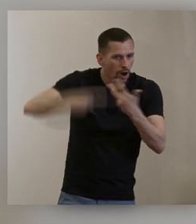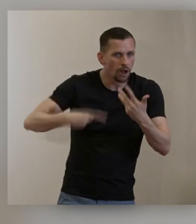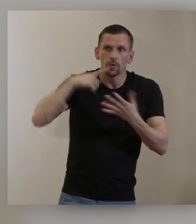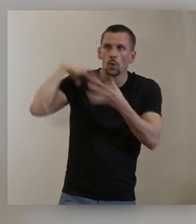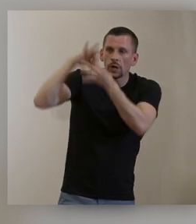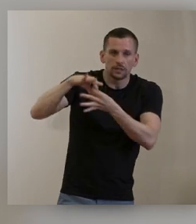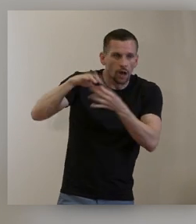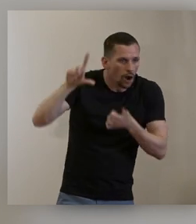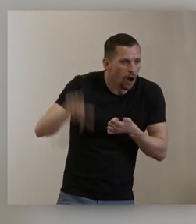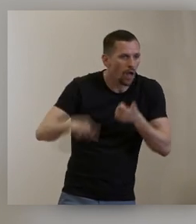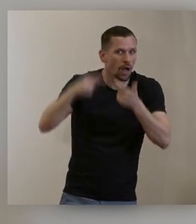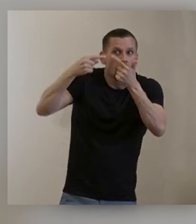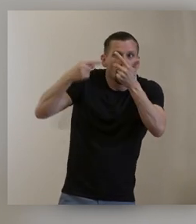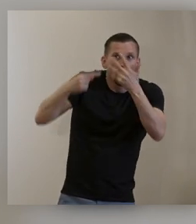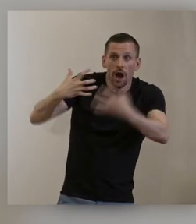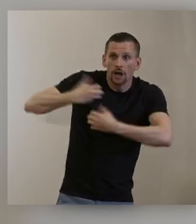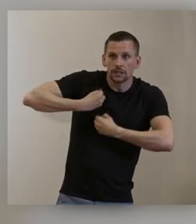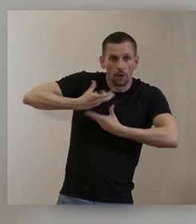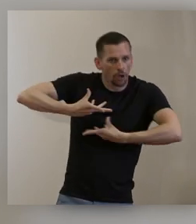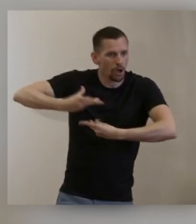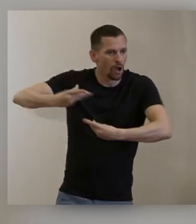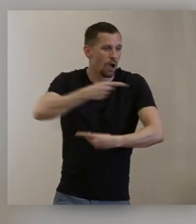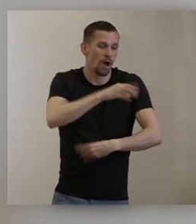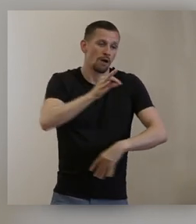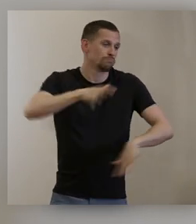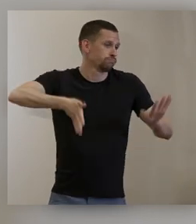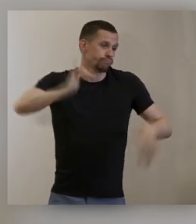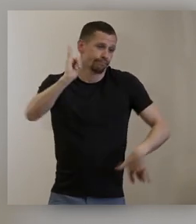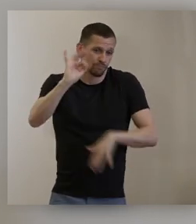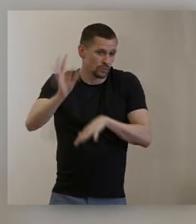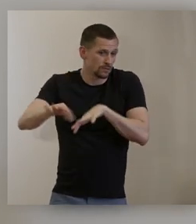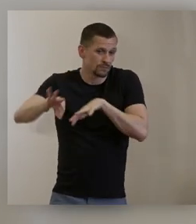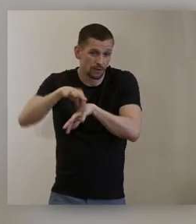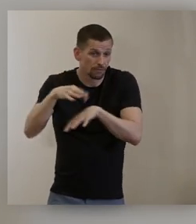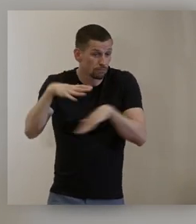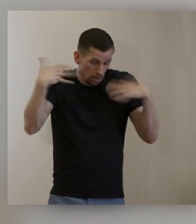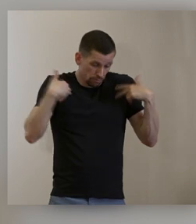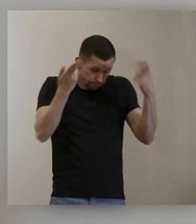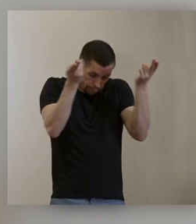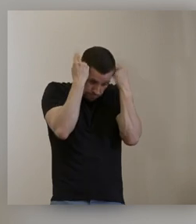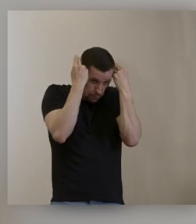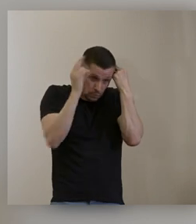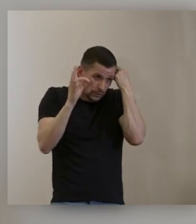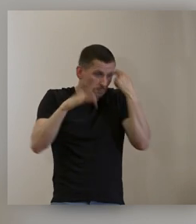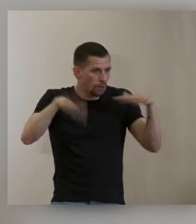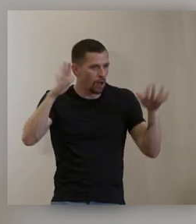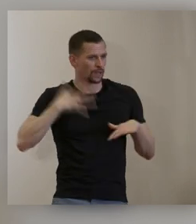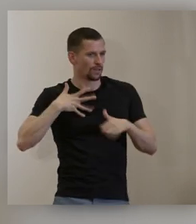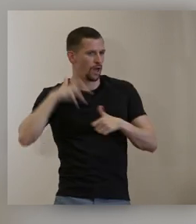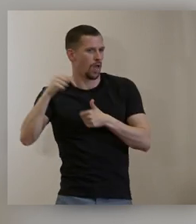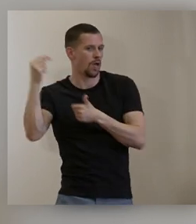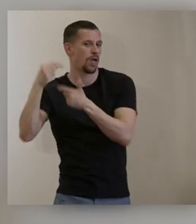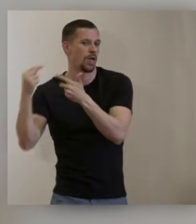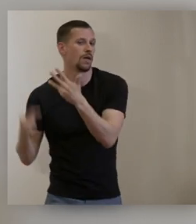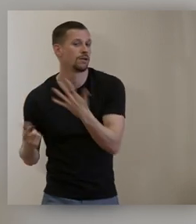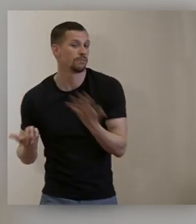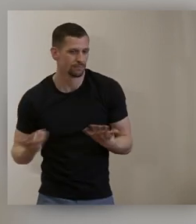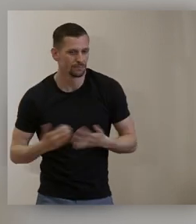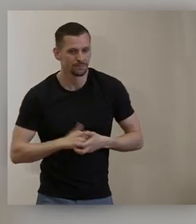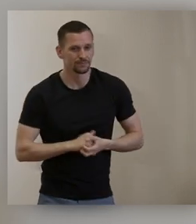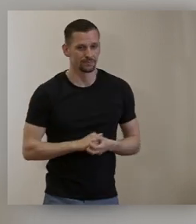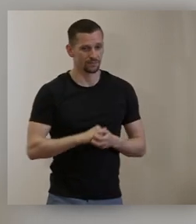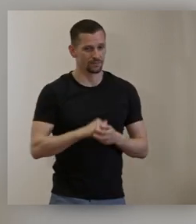moment d'entre-soi, entre gens de couleur. Et si vous voyez de près, en fait, le prêtre est lui-même un homme de couleur, hein, sans doute